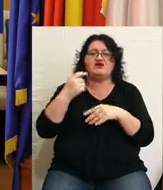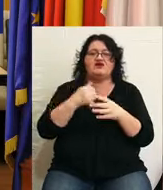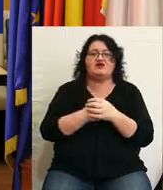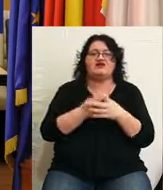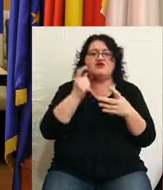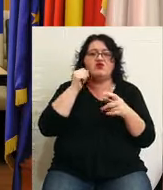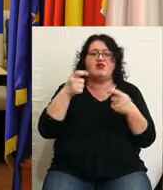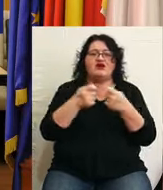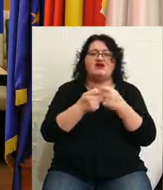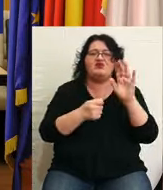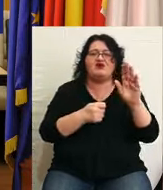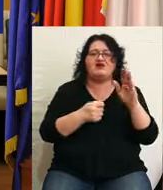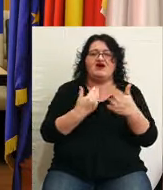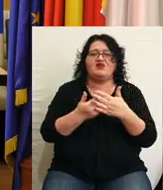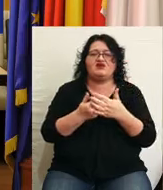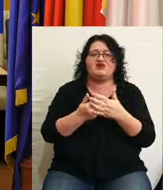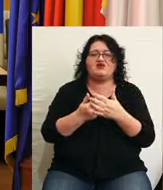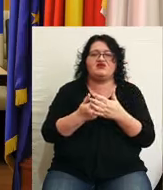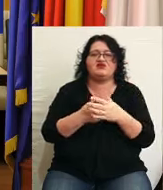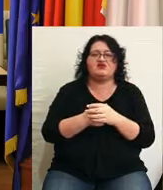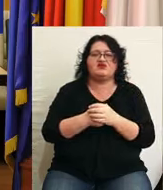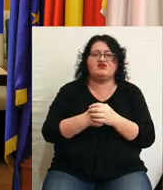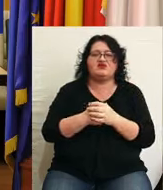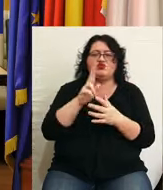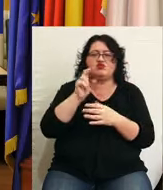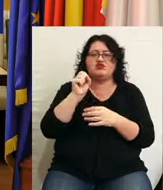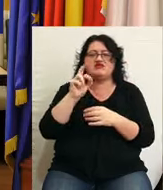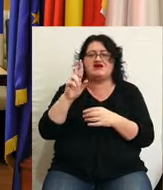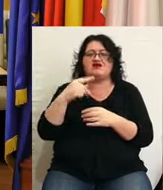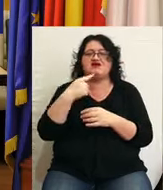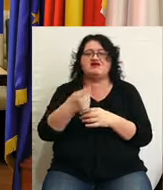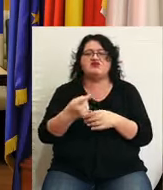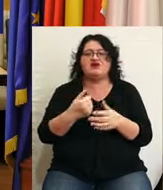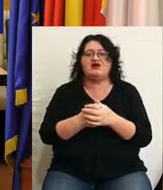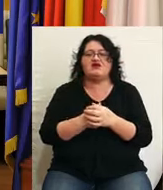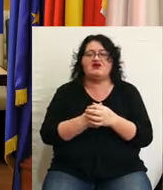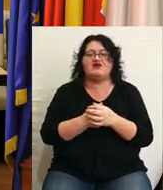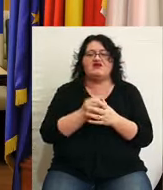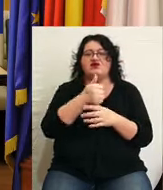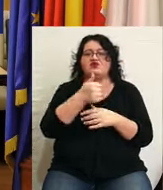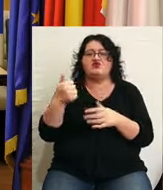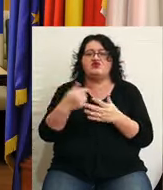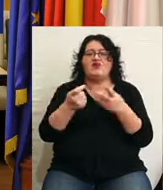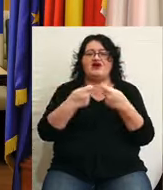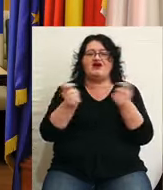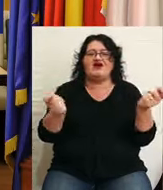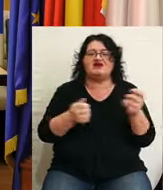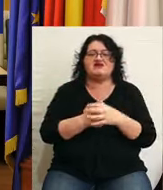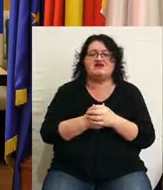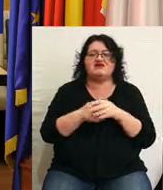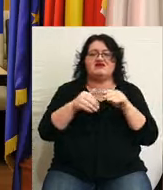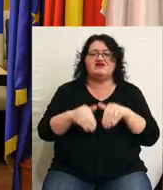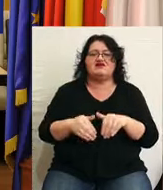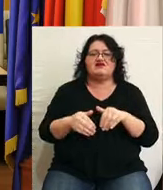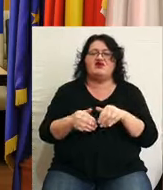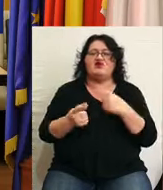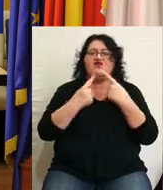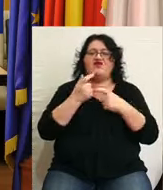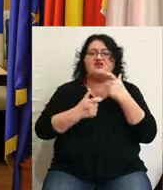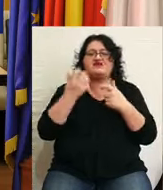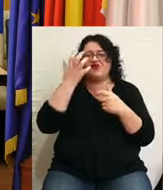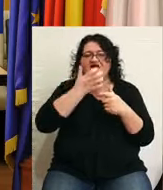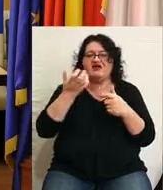dumneavoastră, viceprimarul USR, spunea că se va merge exclusiv pe gaz. Iar acum ne vorbiți de